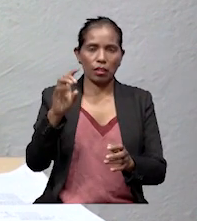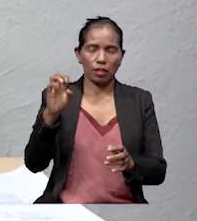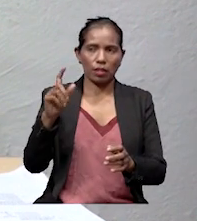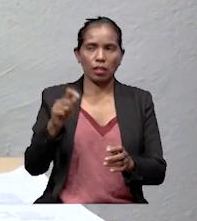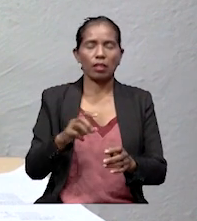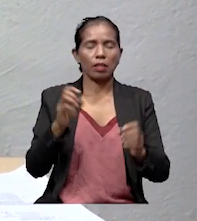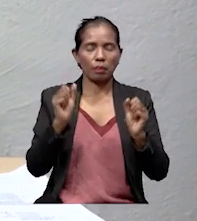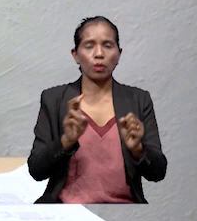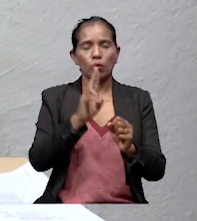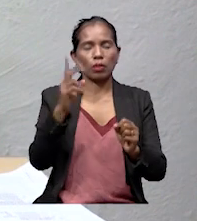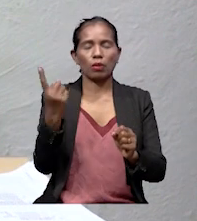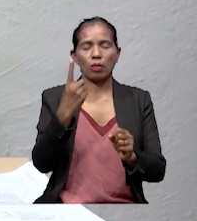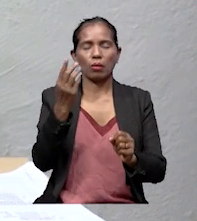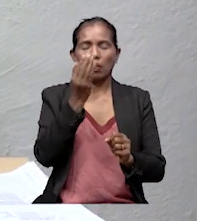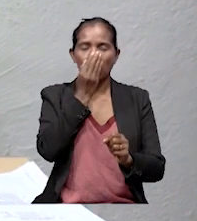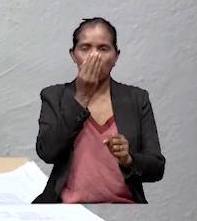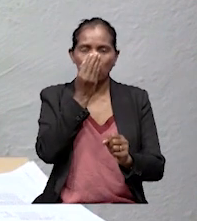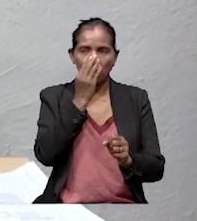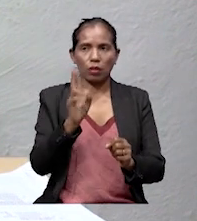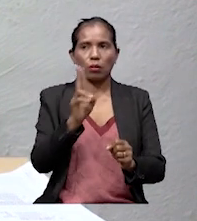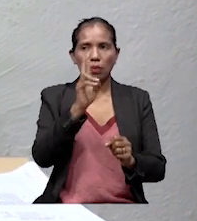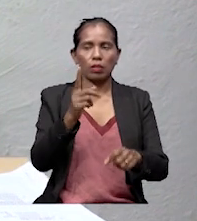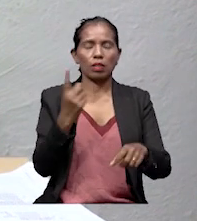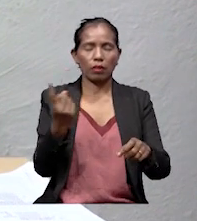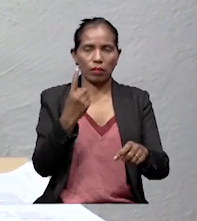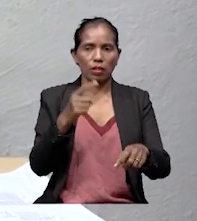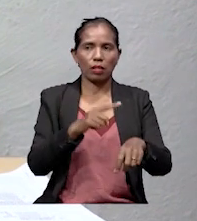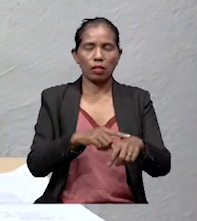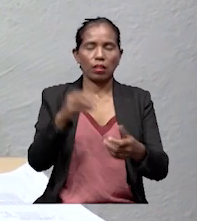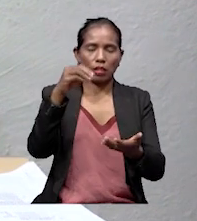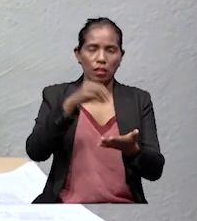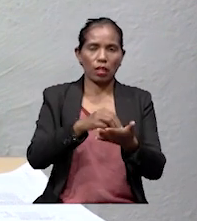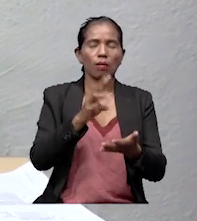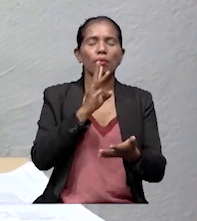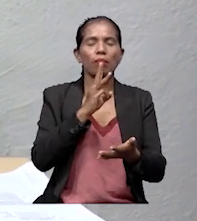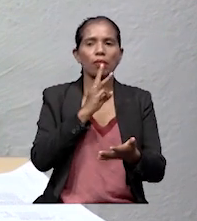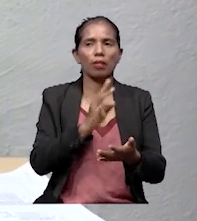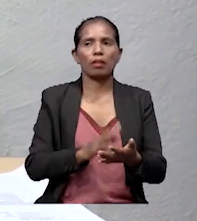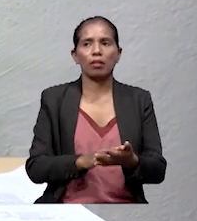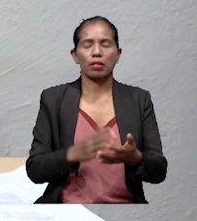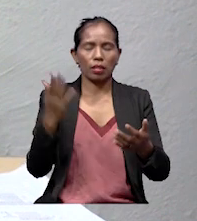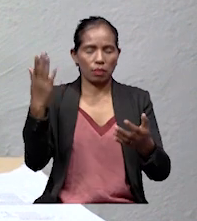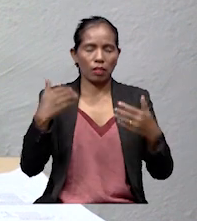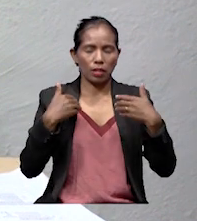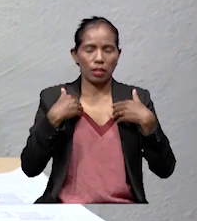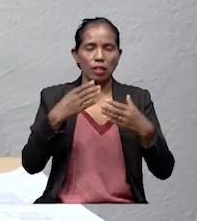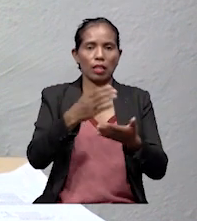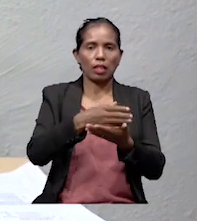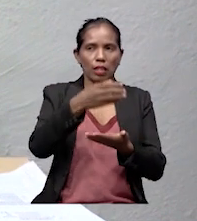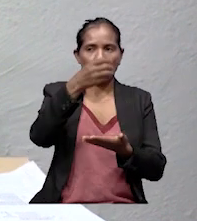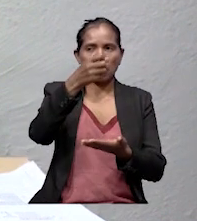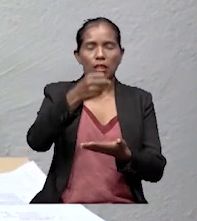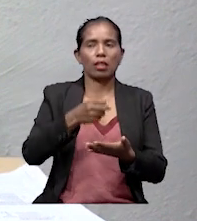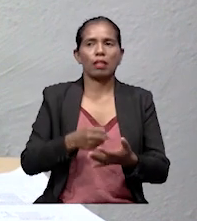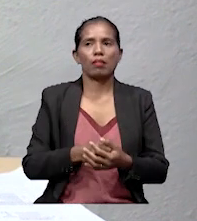ba oksigen, oksigen mai bai bai oksigen uza sempre hansi nene dun, sempre tau B. Iya nene bai yaki kuang oan, yaki kuang ames ki kuang oan